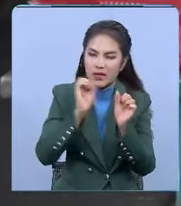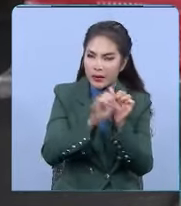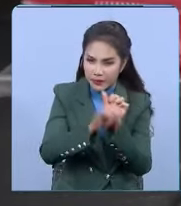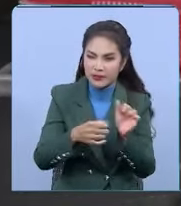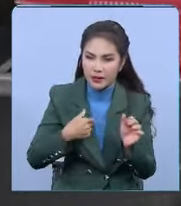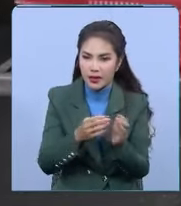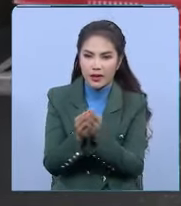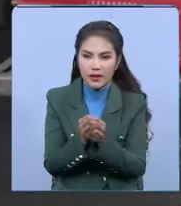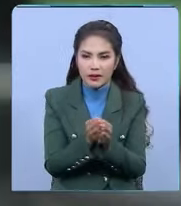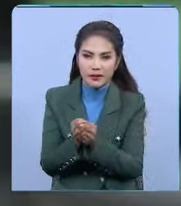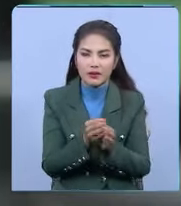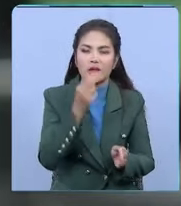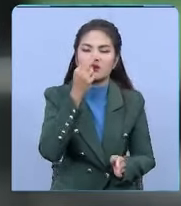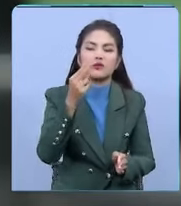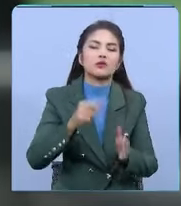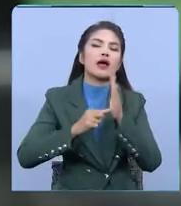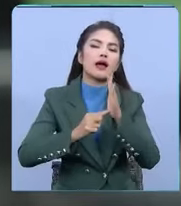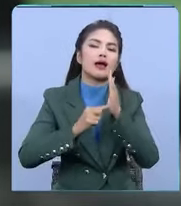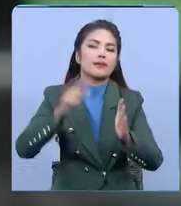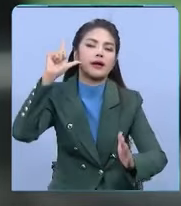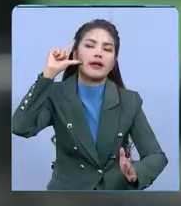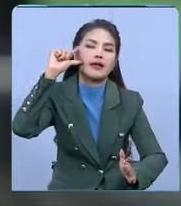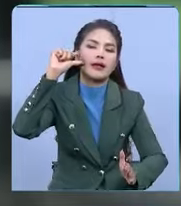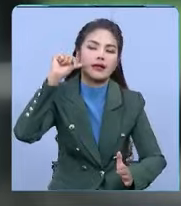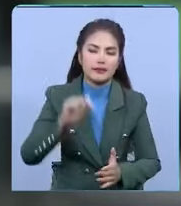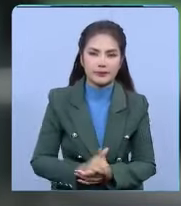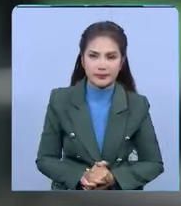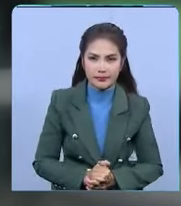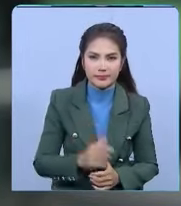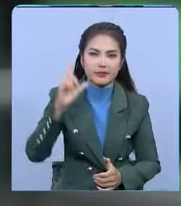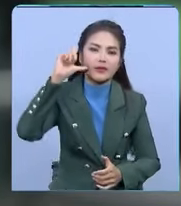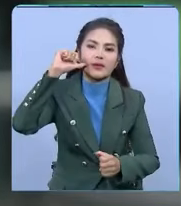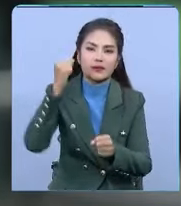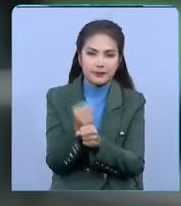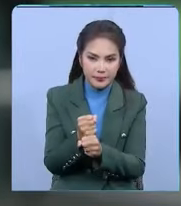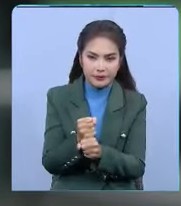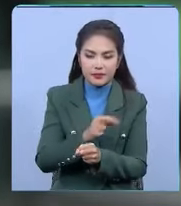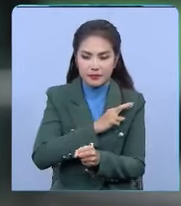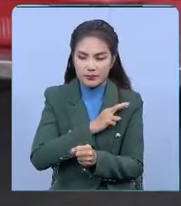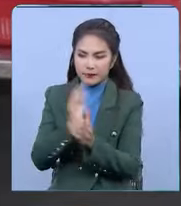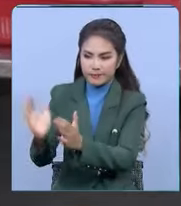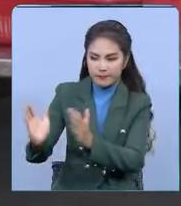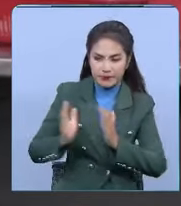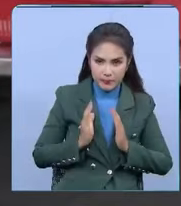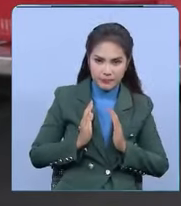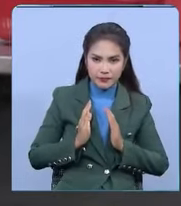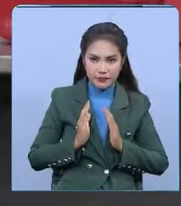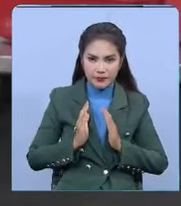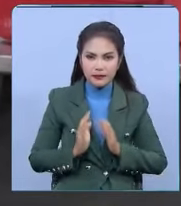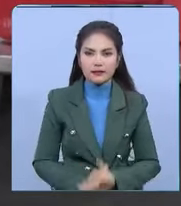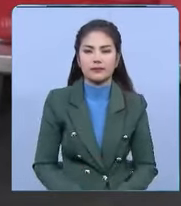จากใครคร ับ ผมก็ดูจากแม่ครับดูจากแม่ทำก็เราก็ไปเรียนแบบว่าอะ